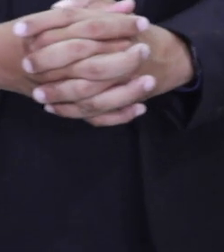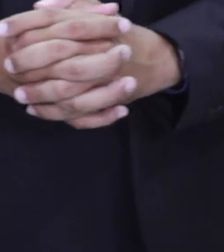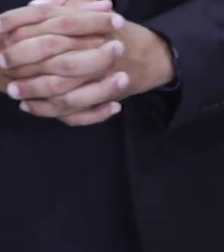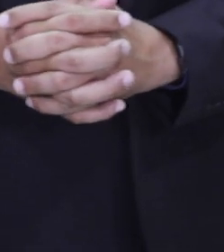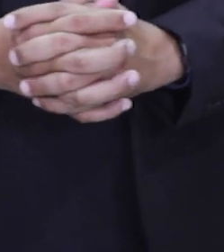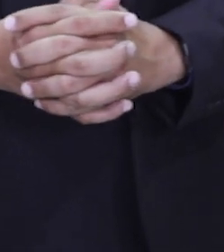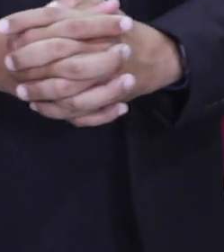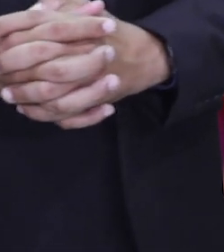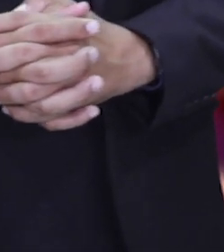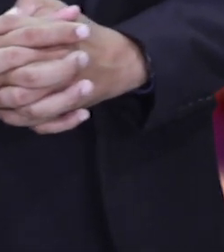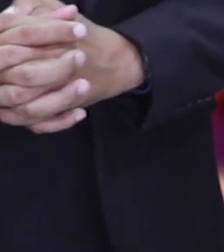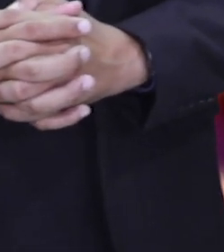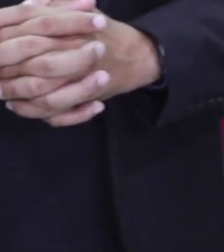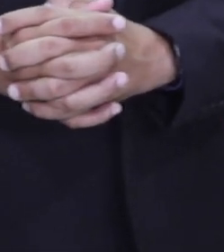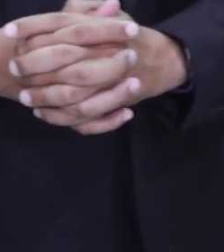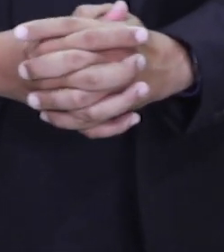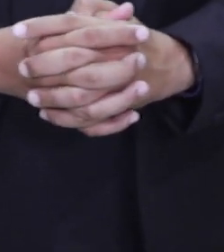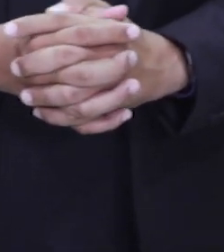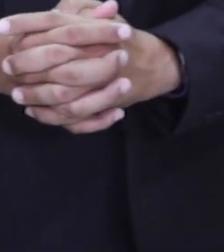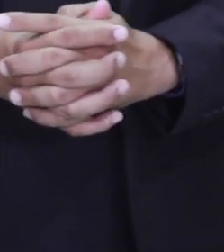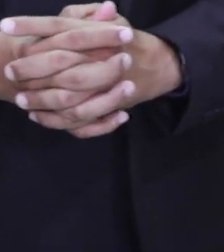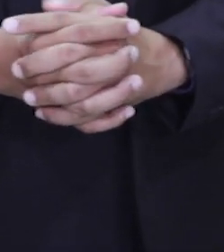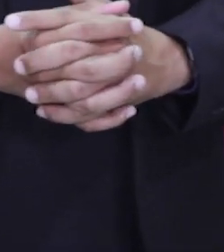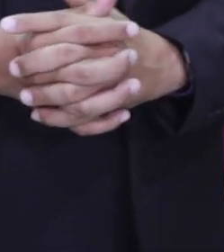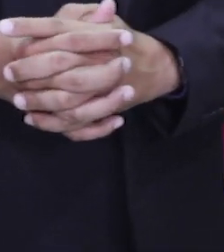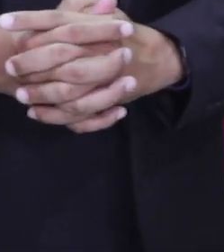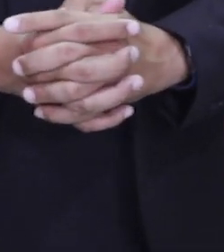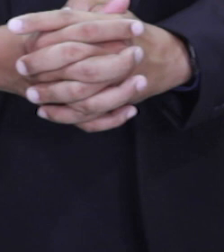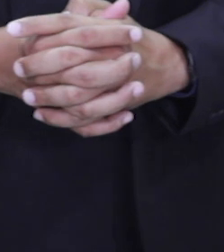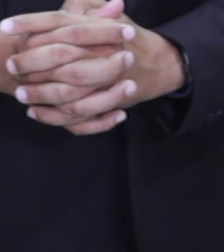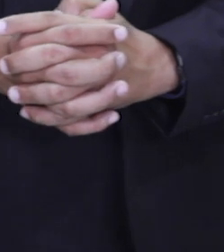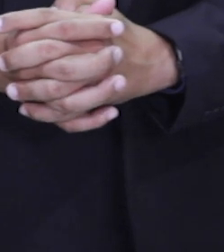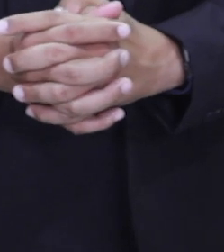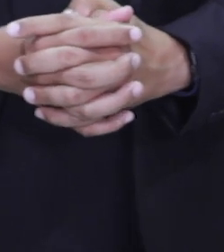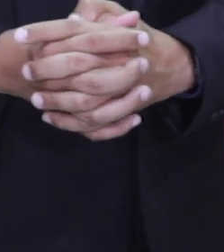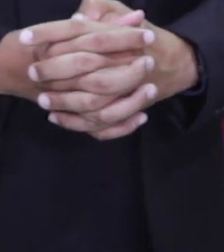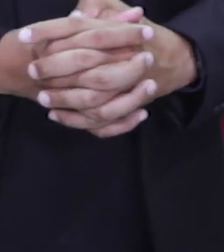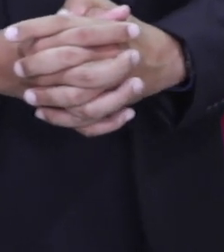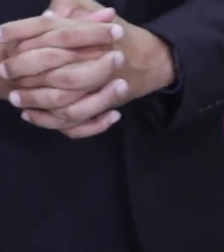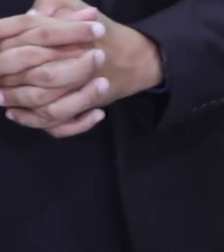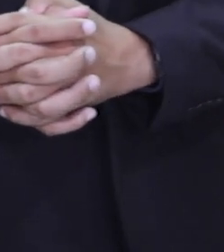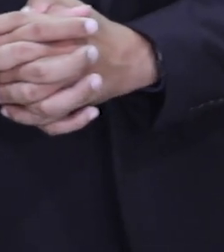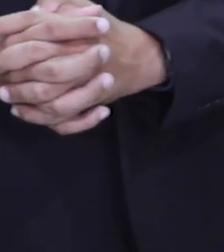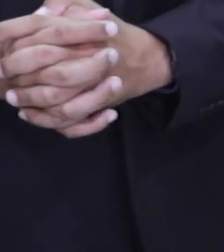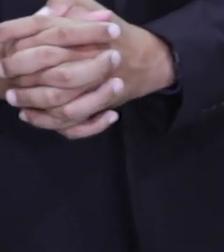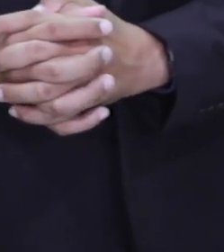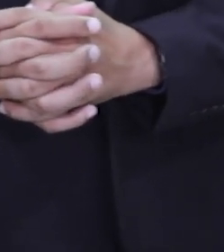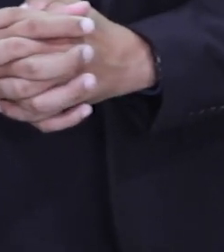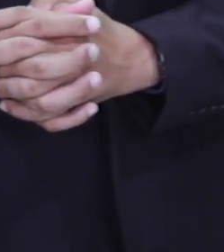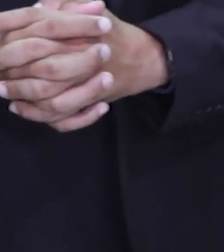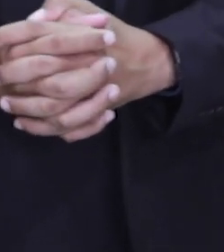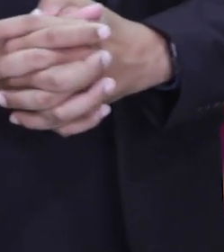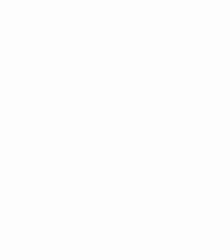Nicholas Arcoran ដែលជាចលនាអប់រំបង្កើតឡើងដោយសម្ដេចប៉ាប្រង់ជីស្កូបានទទួលរង្វាន់សិទ្ធិមនុស្សរបស់សាកលវិទ្យាល័យស៊ីវិលនៅ